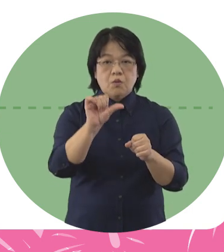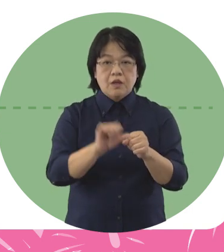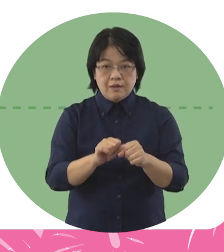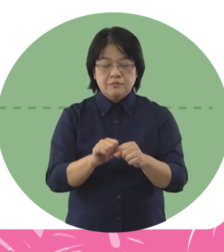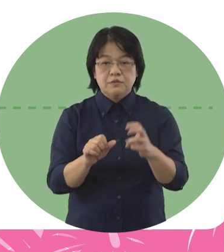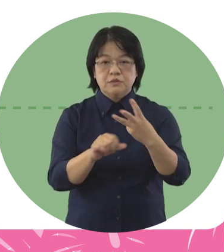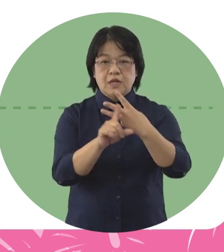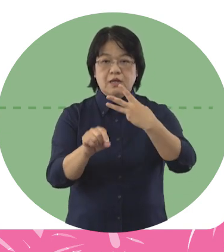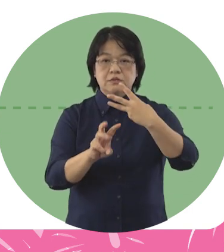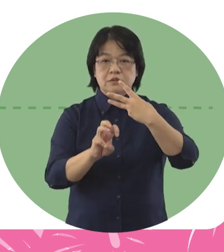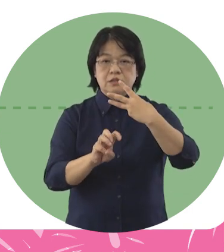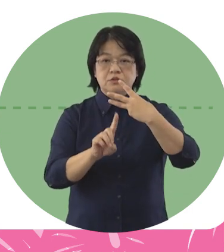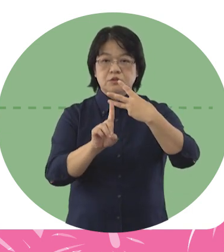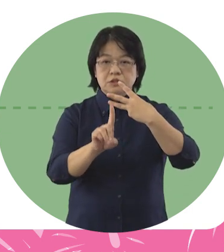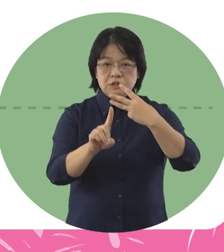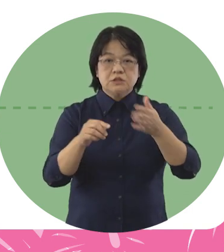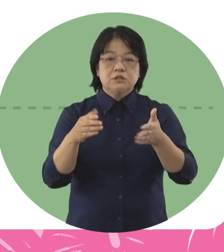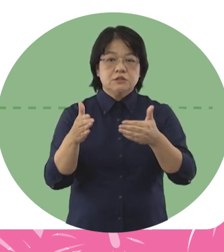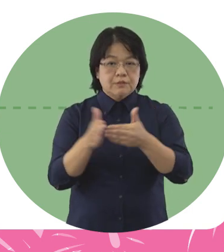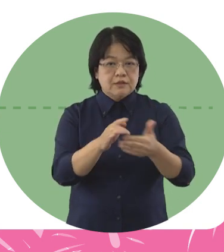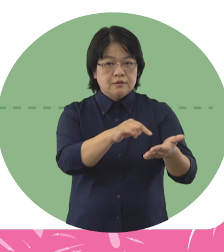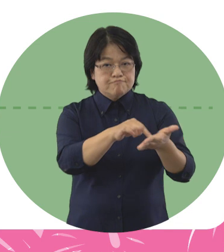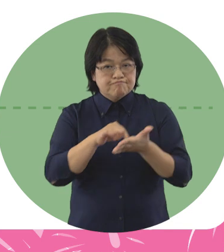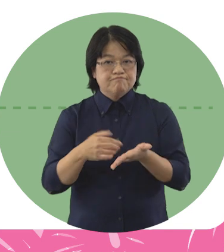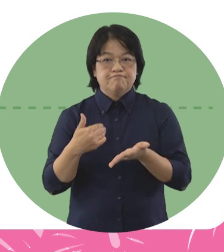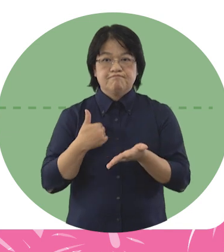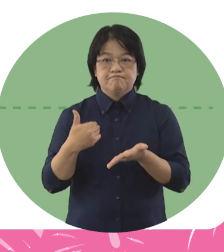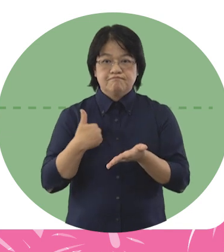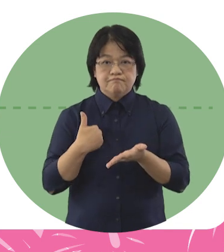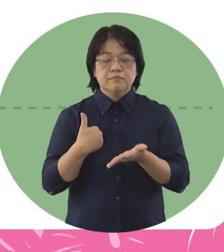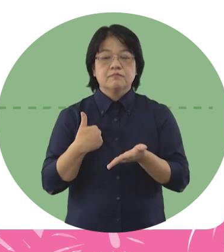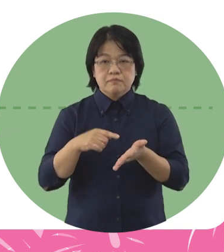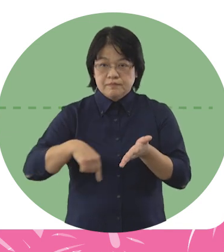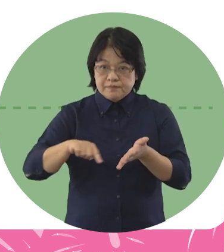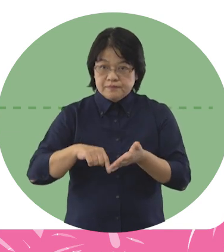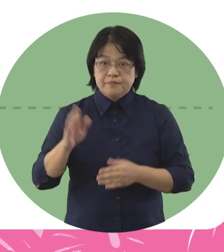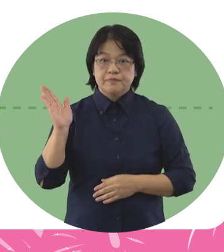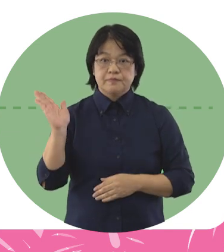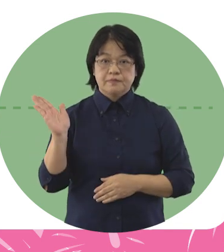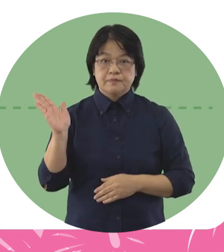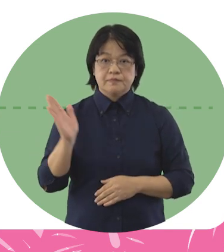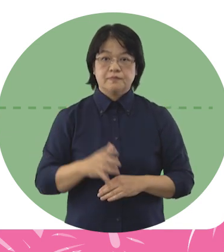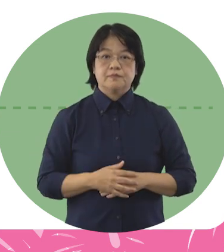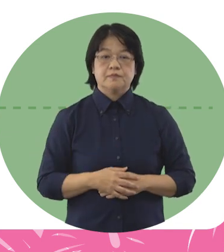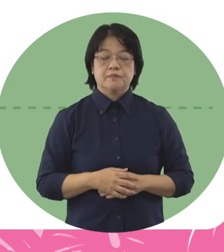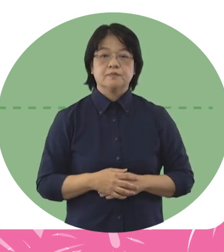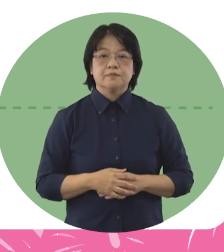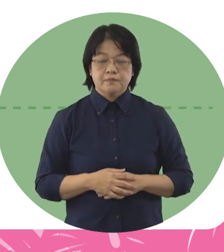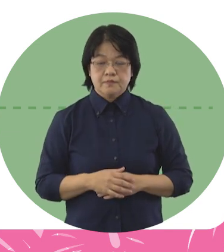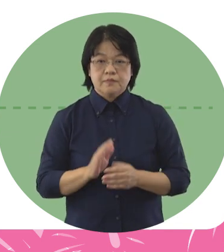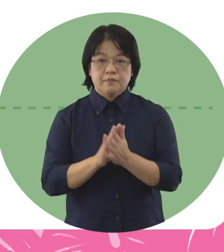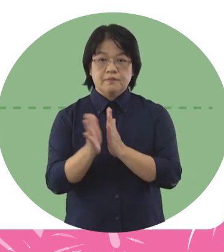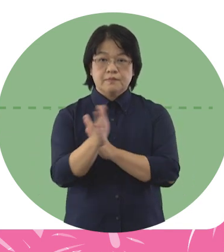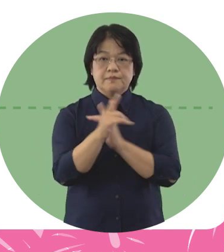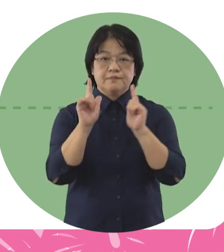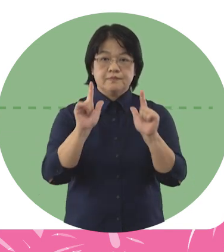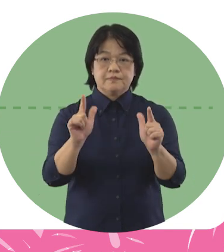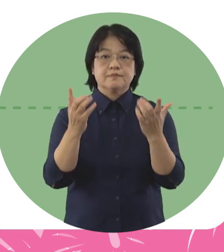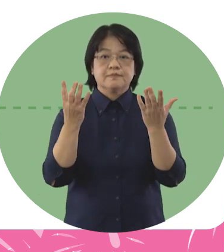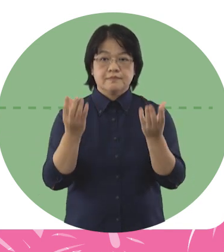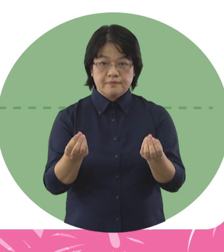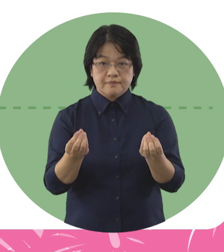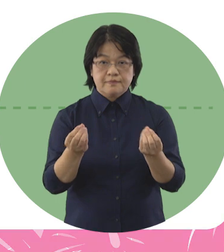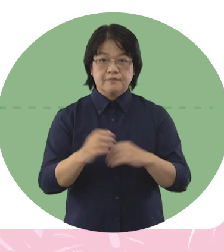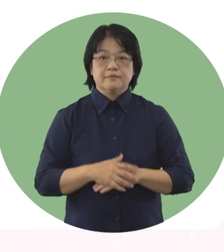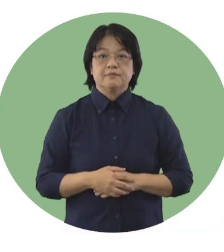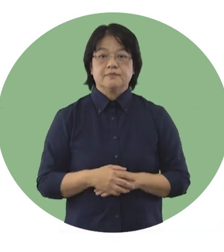月31日までに申請をお願いします。詳しくはご覧のところまで。以上、県からのお知らせでした。